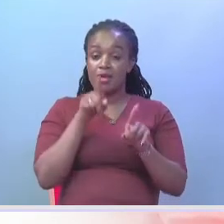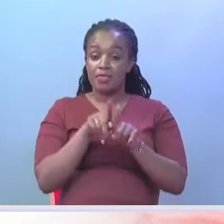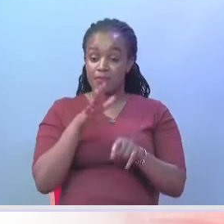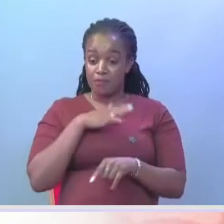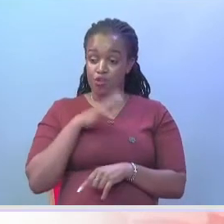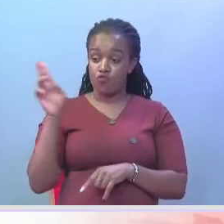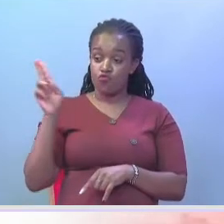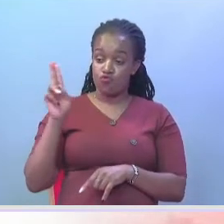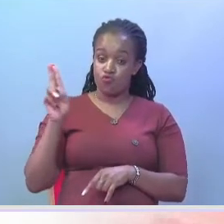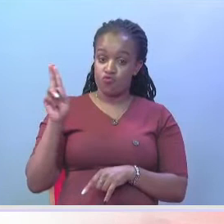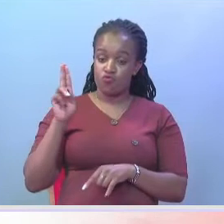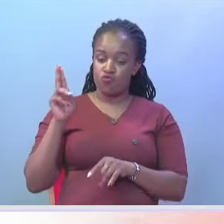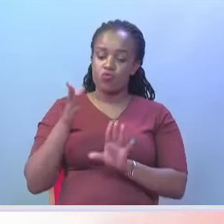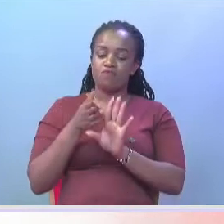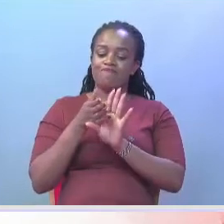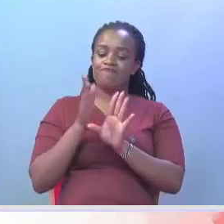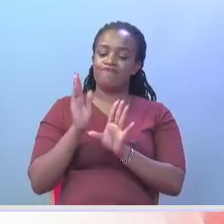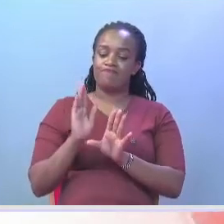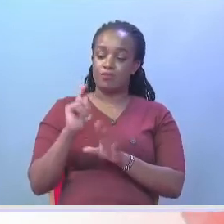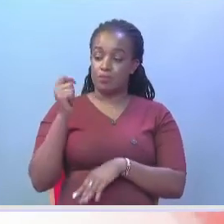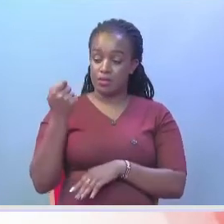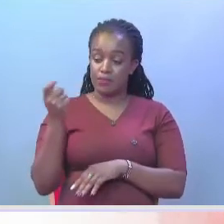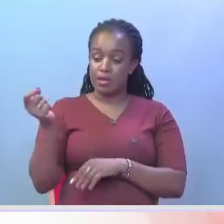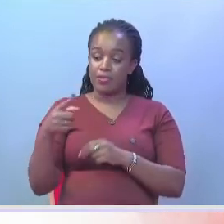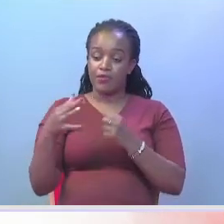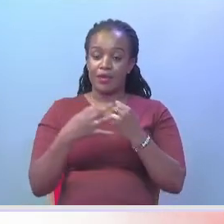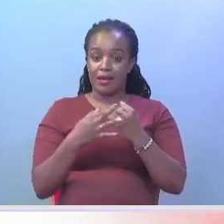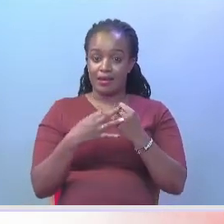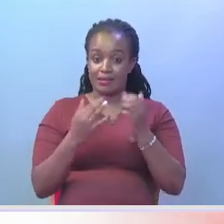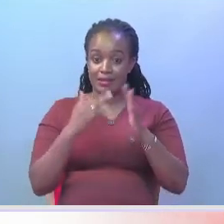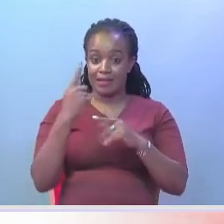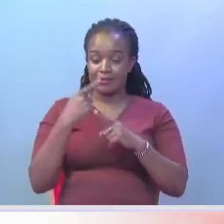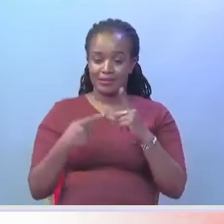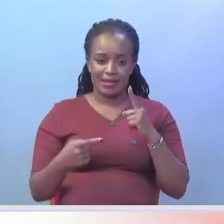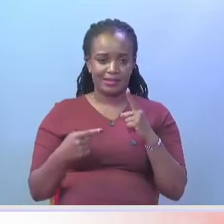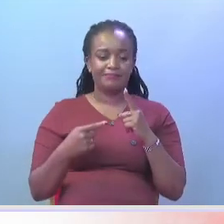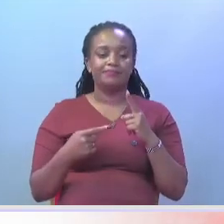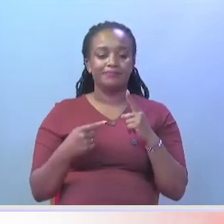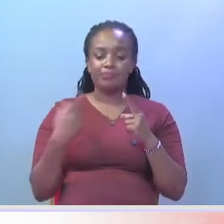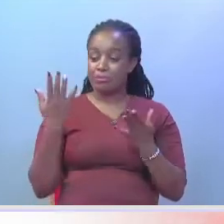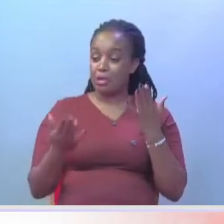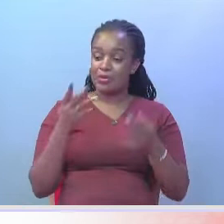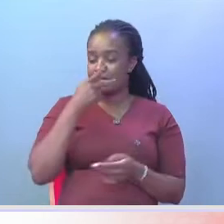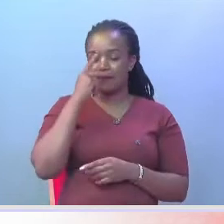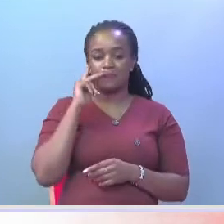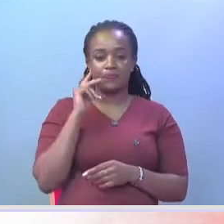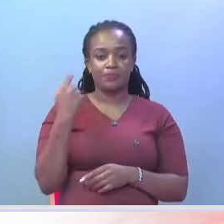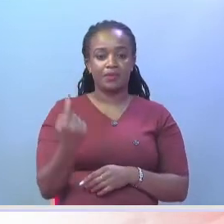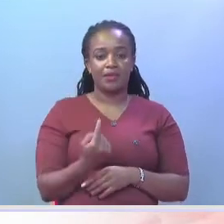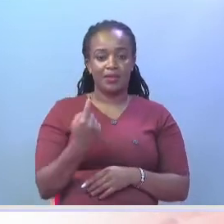Kenyatta anaondoka mamlakani mwezi Agosti mwaka ujao, itakuwa ni Kalonzo peke yake.